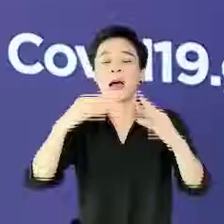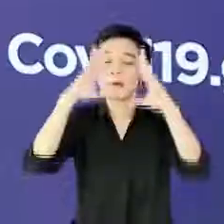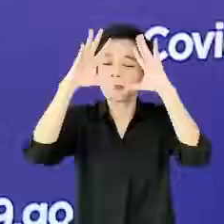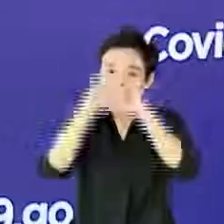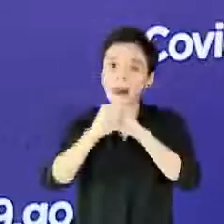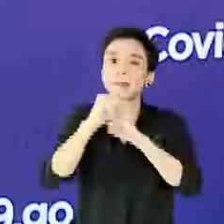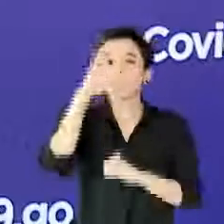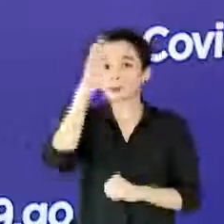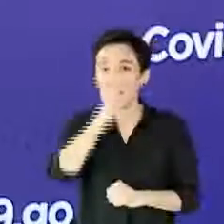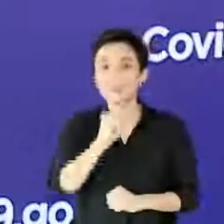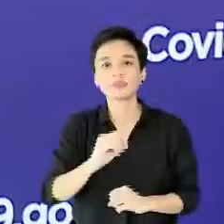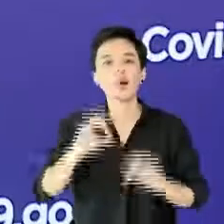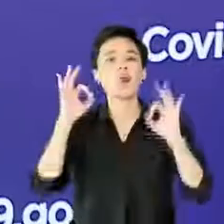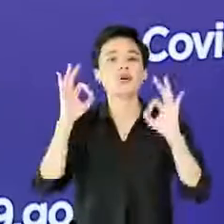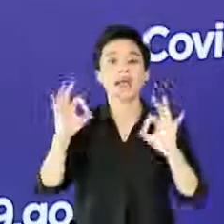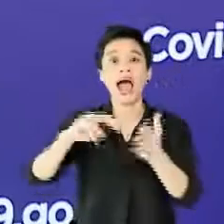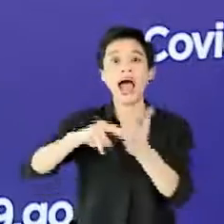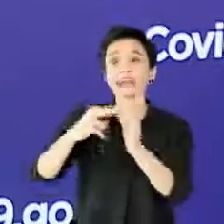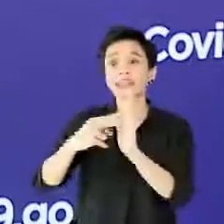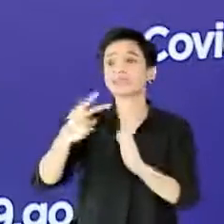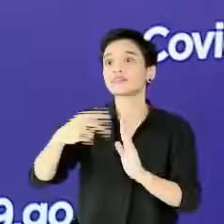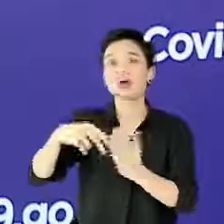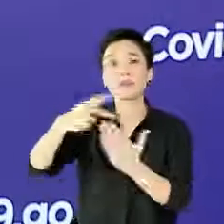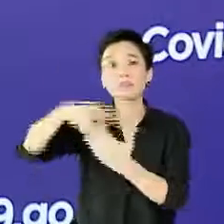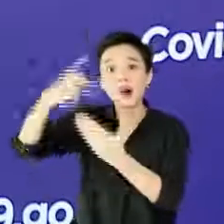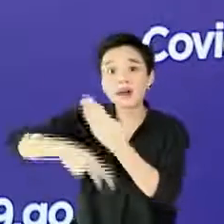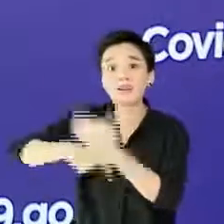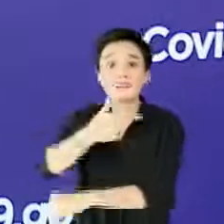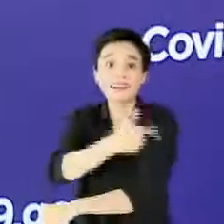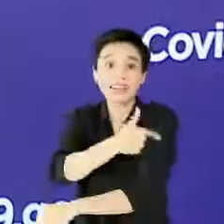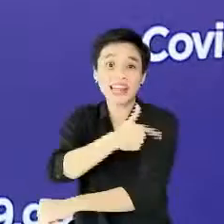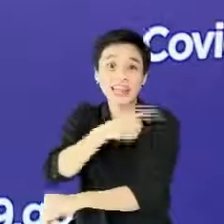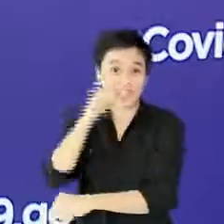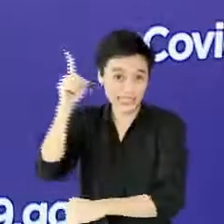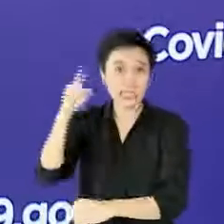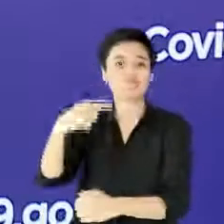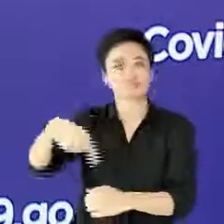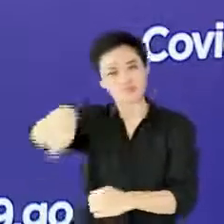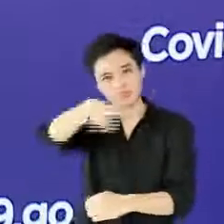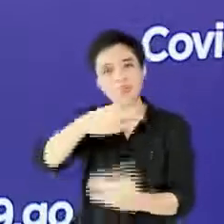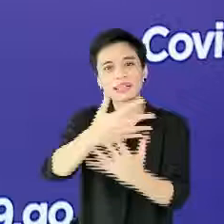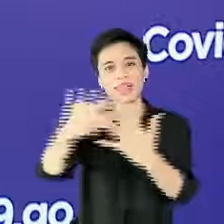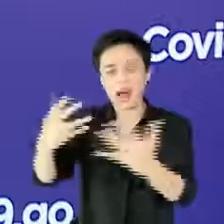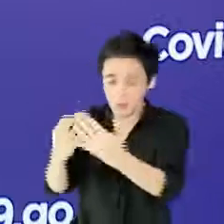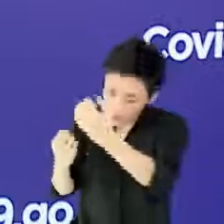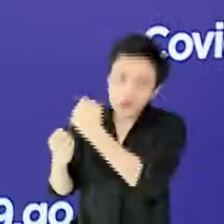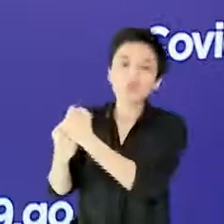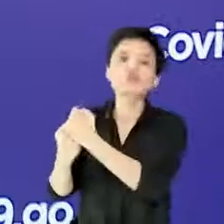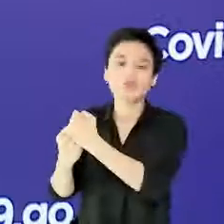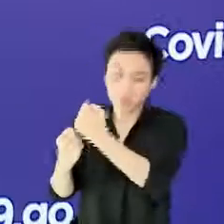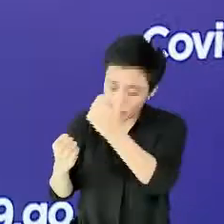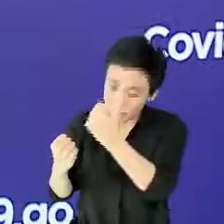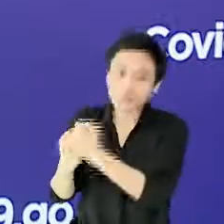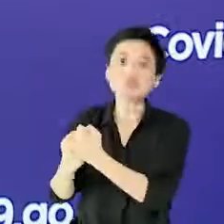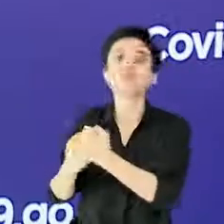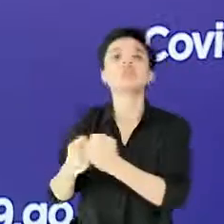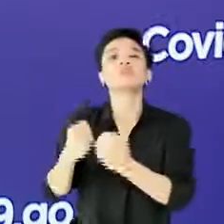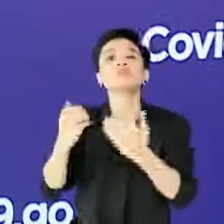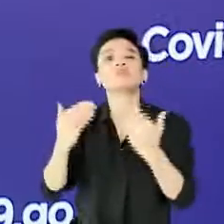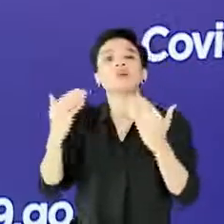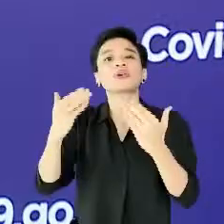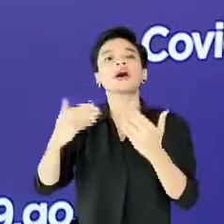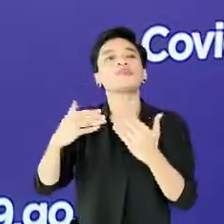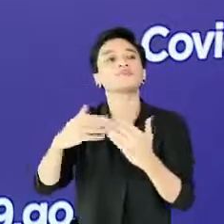dari program pemerintah kita dukung terus Shibuya Iya tetapi pihak-pihak yang terkait bisa melaksanakan proses vaksinasi ini dengan berjalan